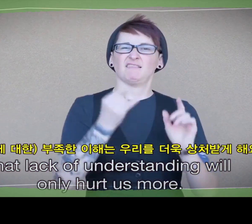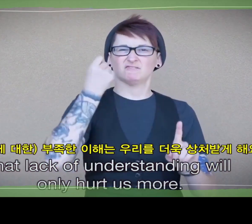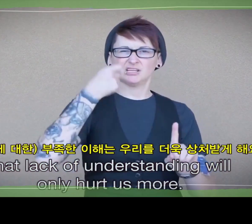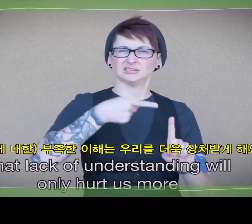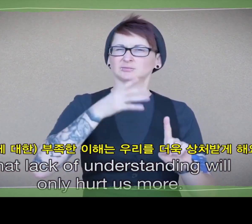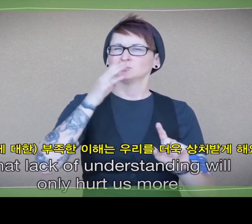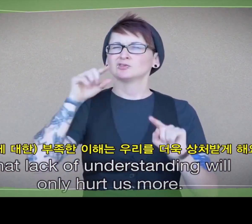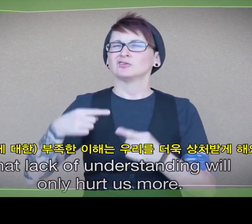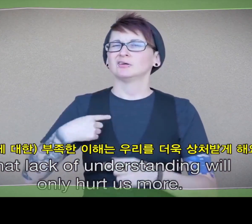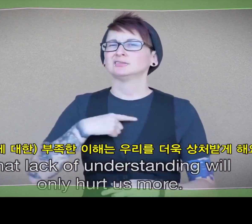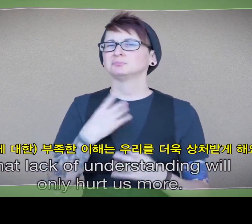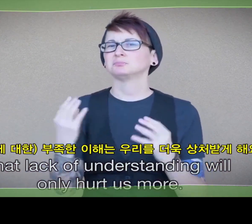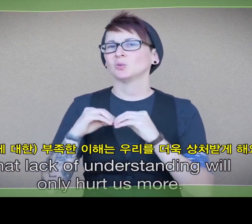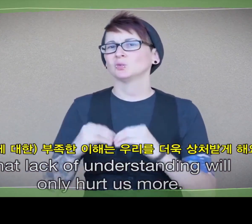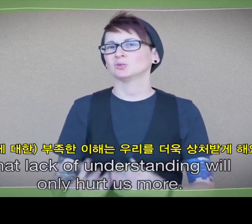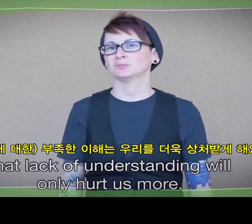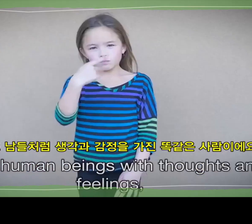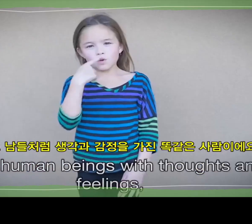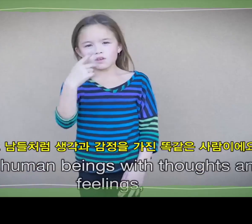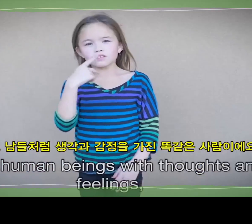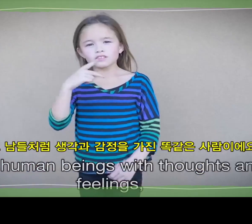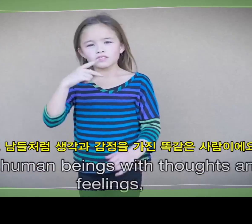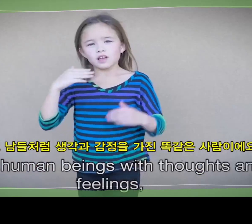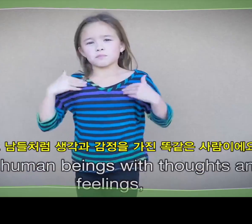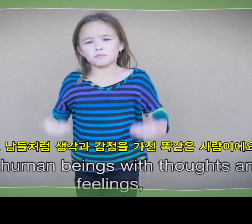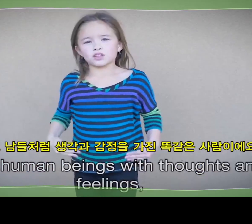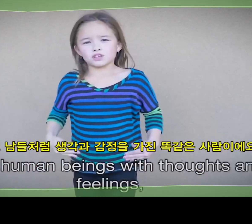That lack of understanding will only hurt us more.